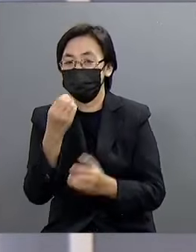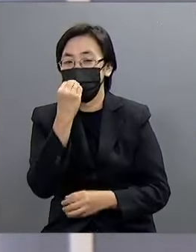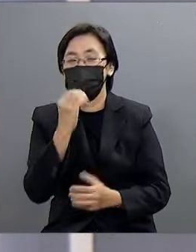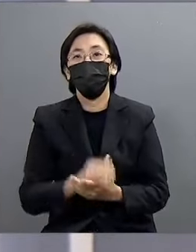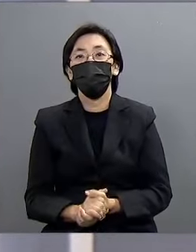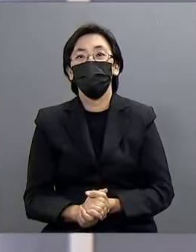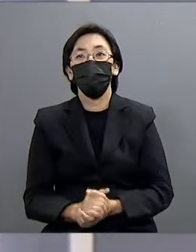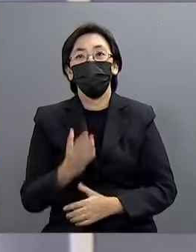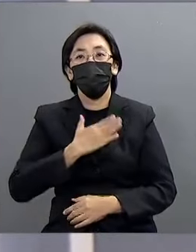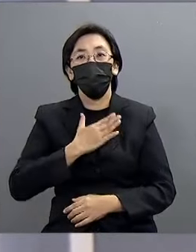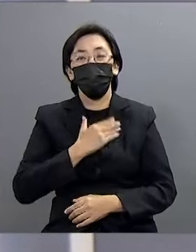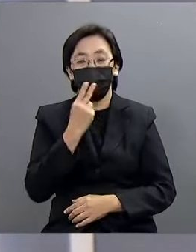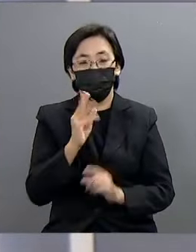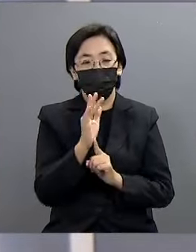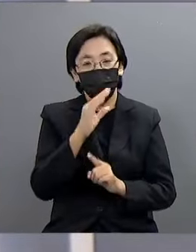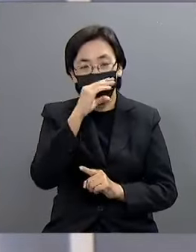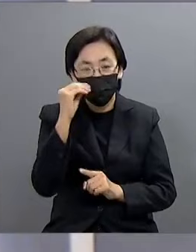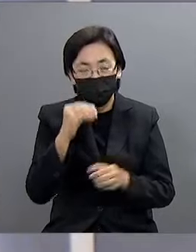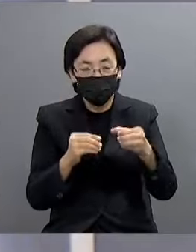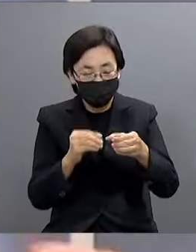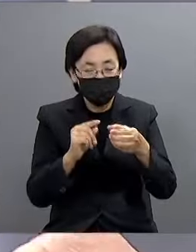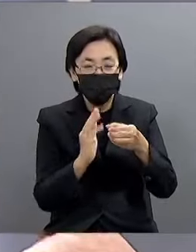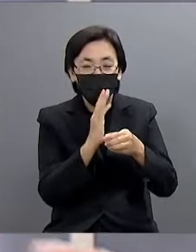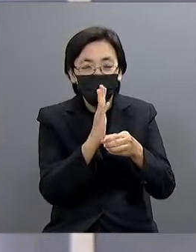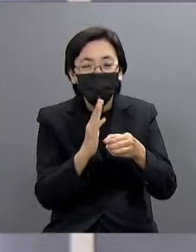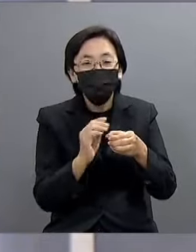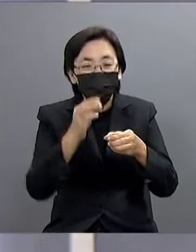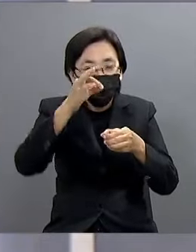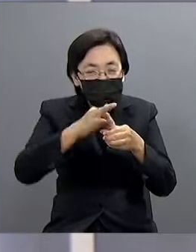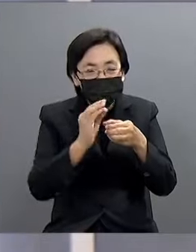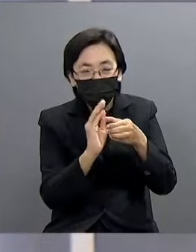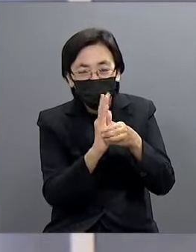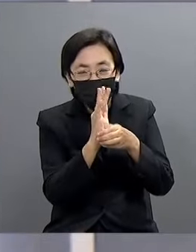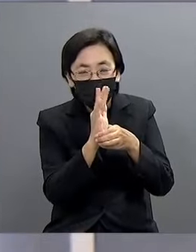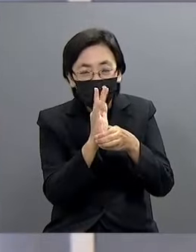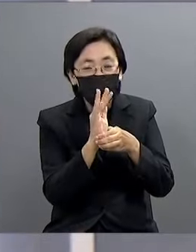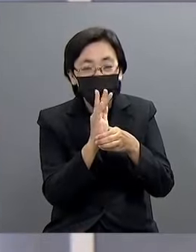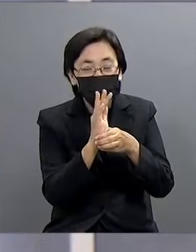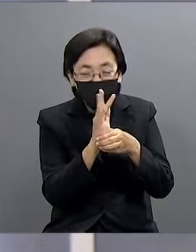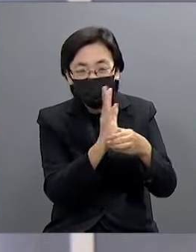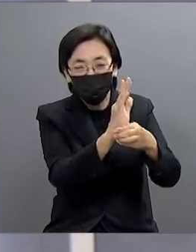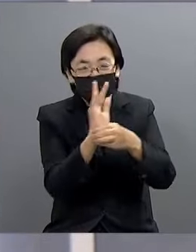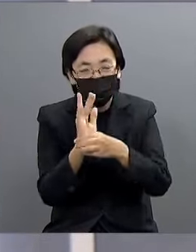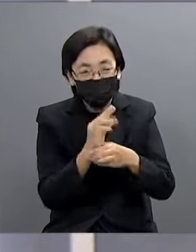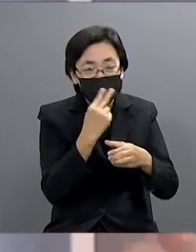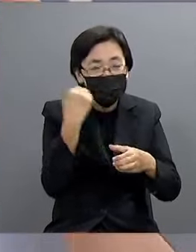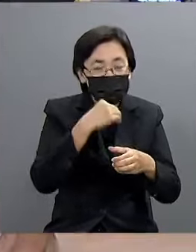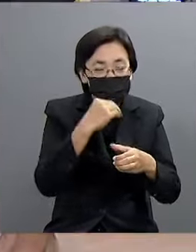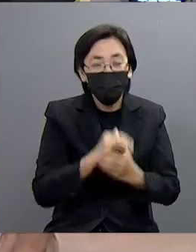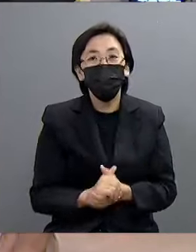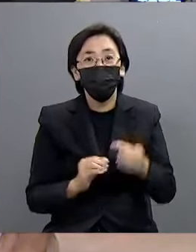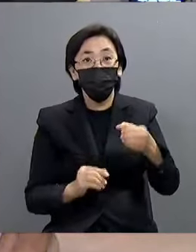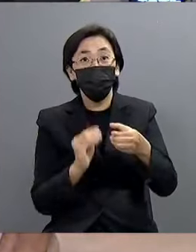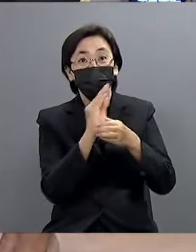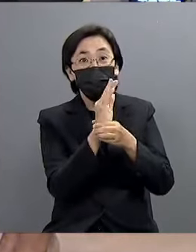ห็นเทียนหอมที่มันเป็นแก้วเทียนนะคะแล้วเราก็จะเคยเห็นแบบนี้กันปกติ แบบนี้นะ ใช่ คือทั่วไปก็จะเป็นประมาณนี ้แบบนี้เ